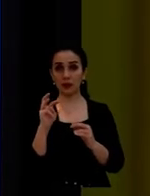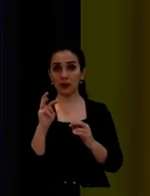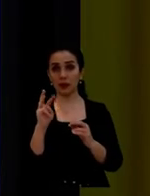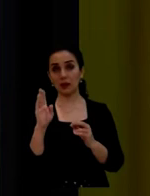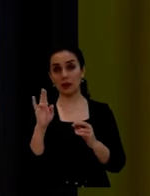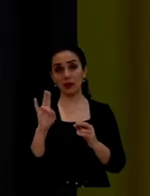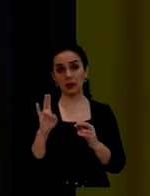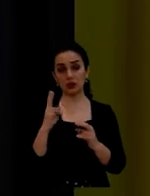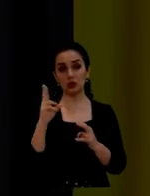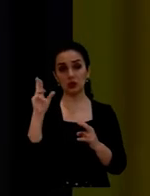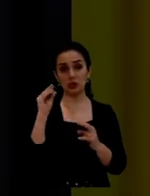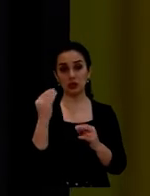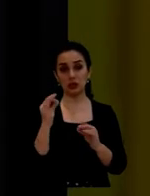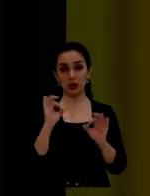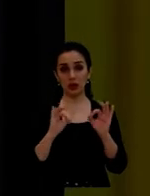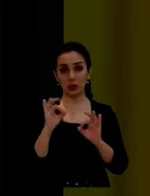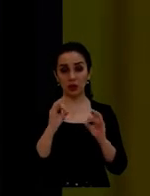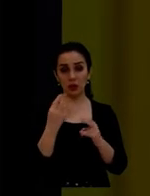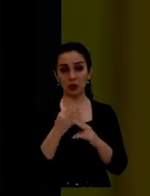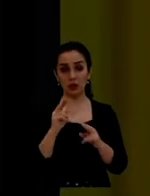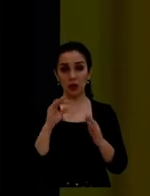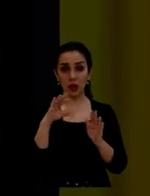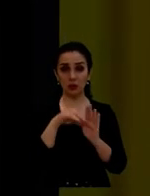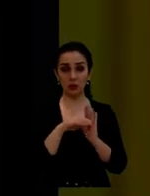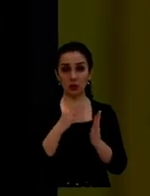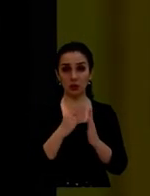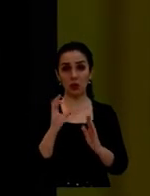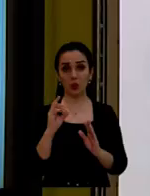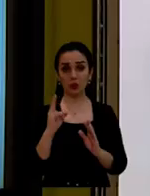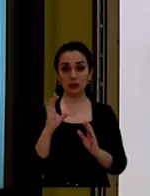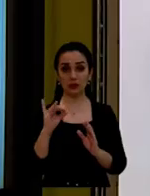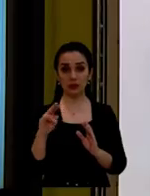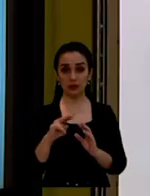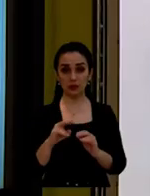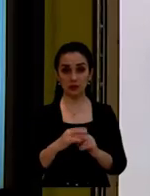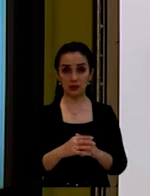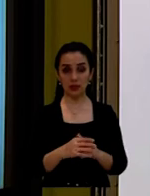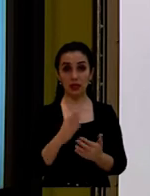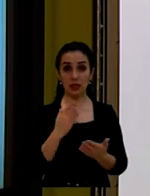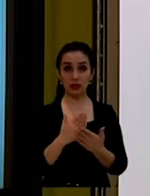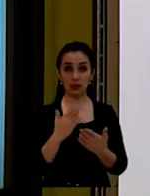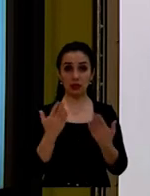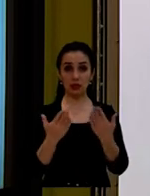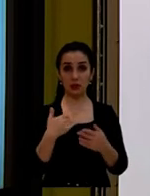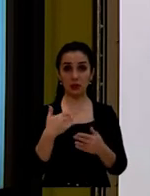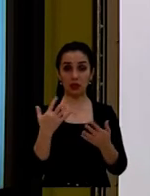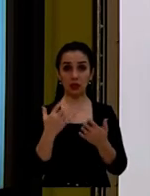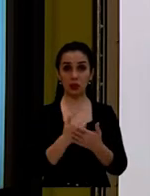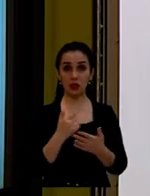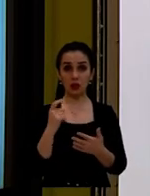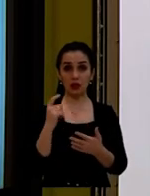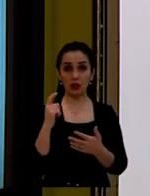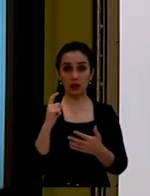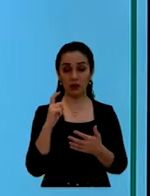n число атомов элемента образующего оксид если мы находим еквивалент